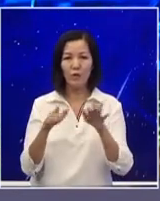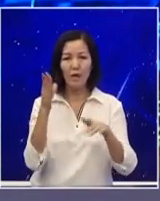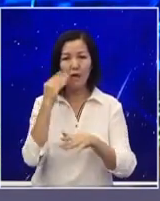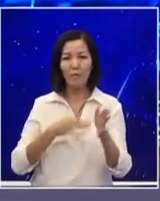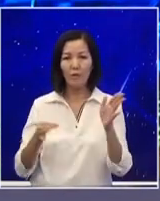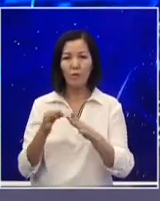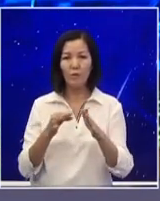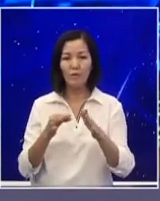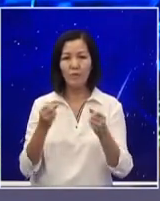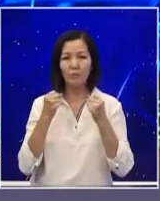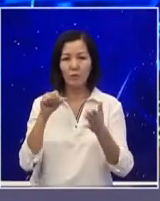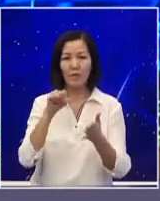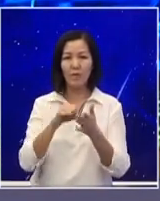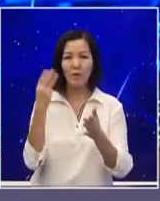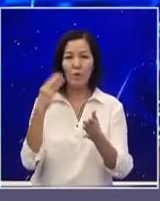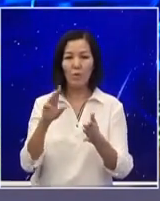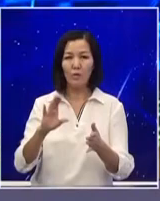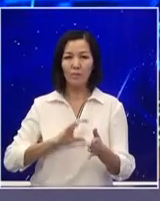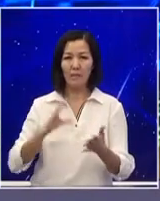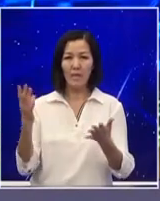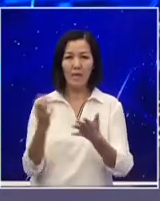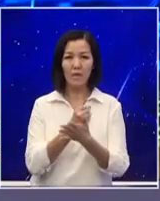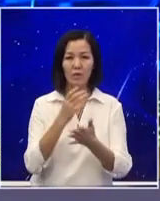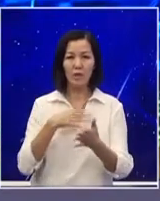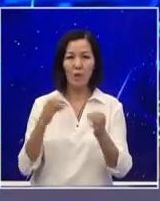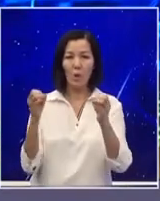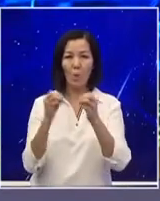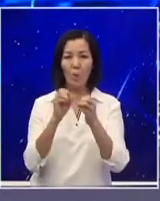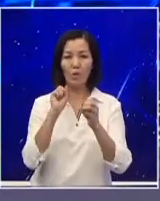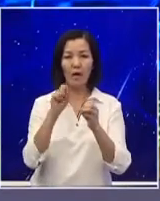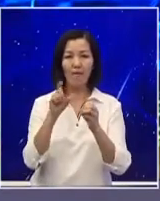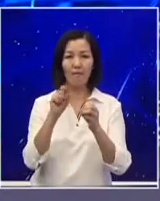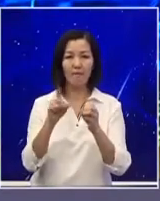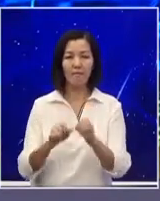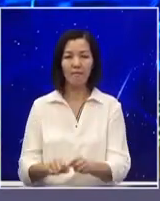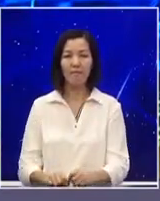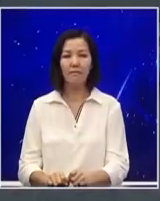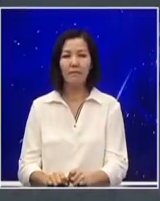Алматы облысының өрендері де қатысып, 30 медаль еншіледі. Оның 10-ы алтын.